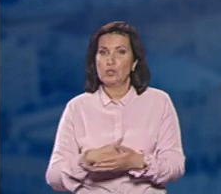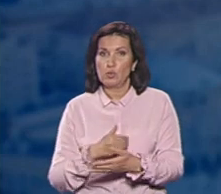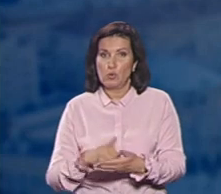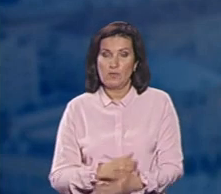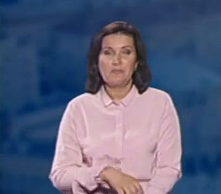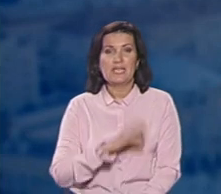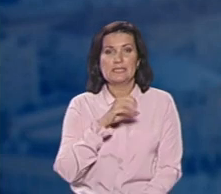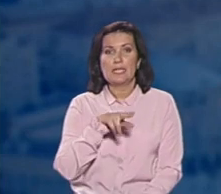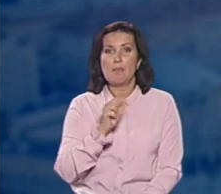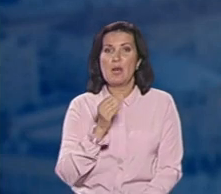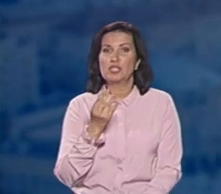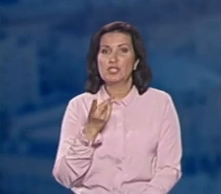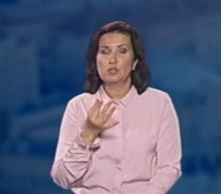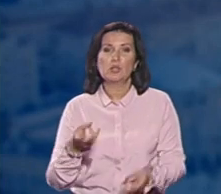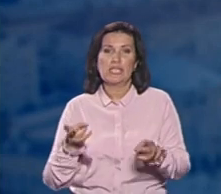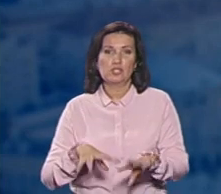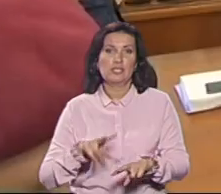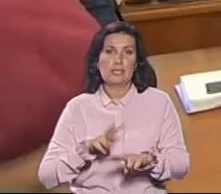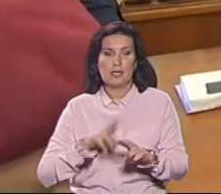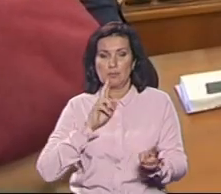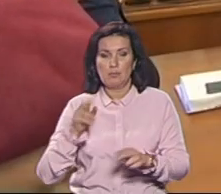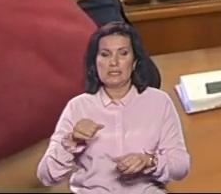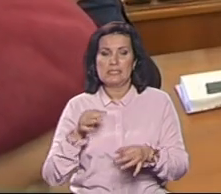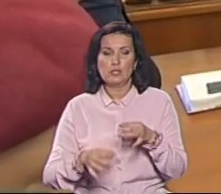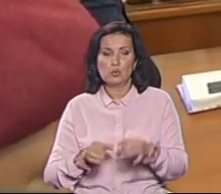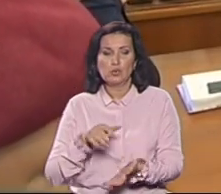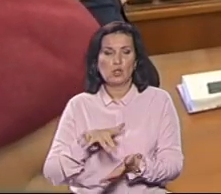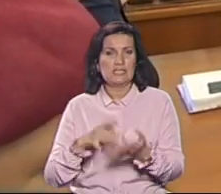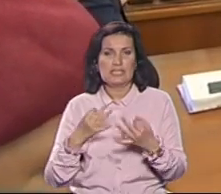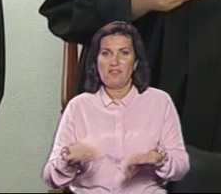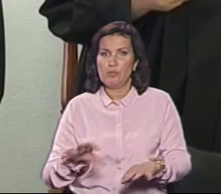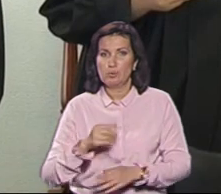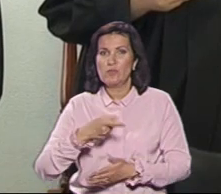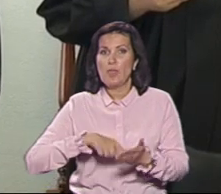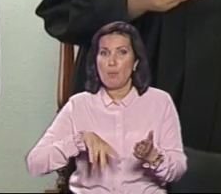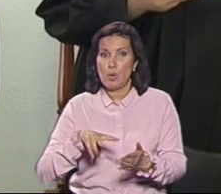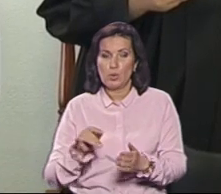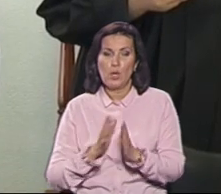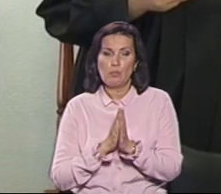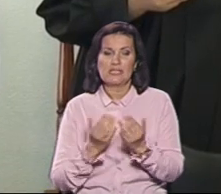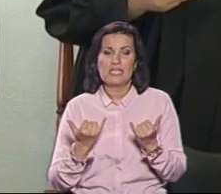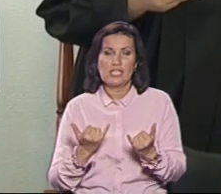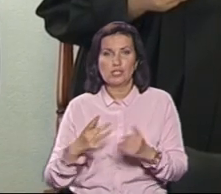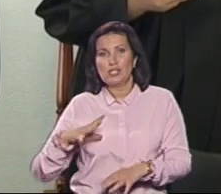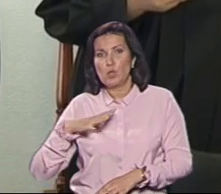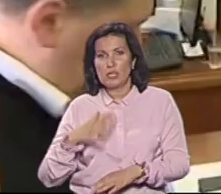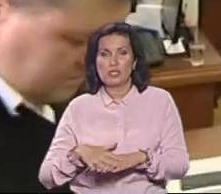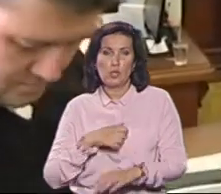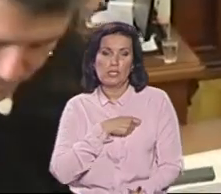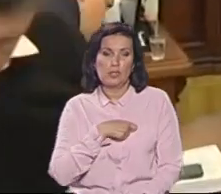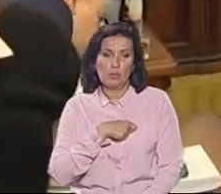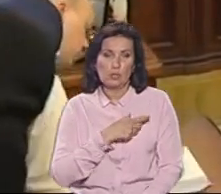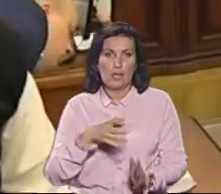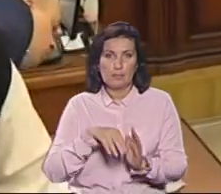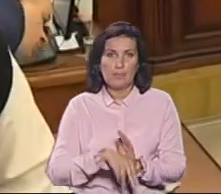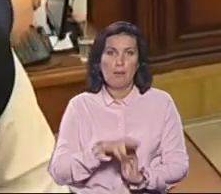Сергія Пашинського залишили за ґратами. Апеляційний суд столиці не відпустив його на поруки. Цього просили нинішні та колишні народні депутати. Серед